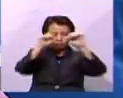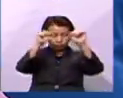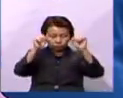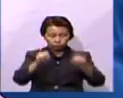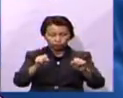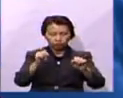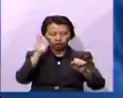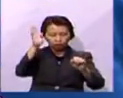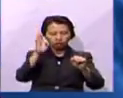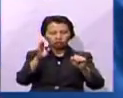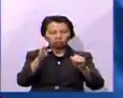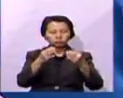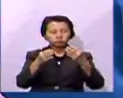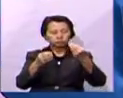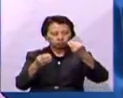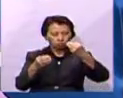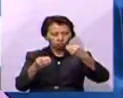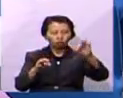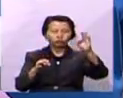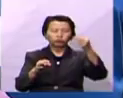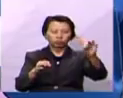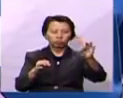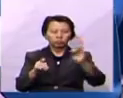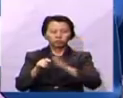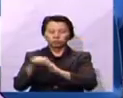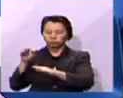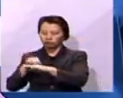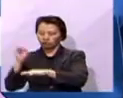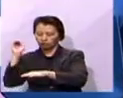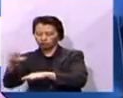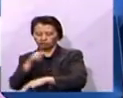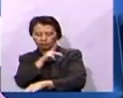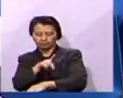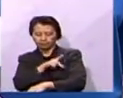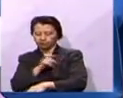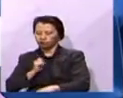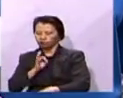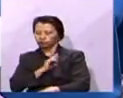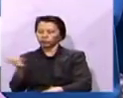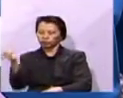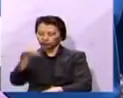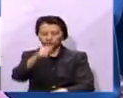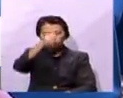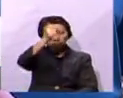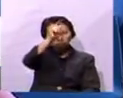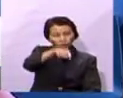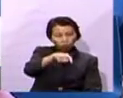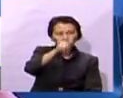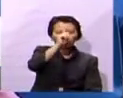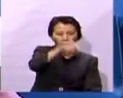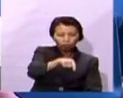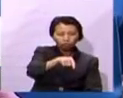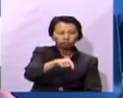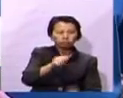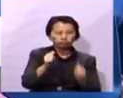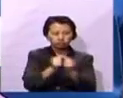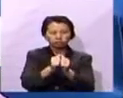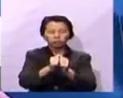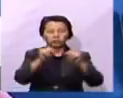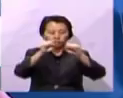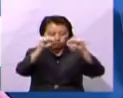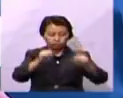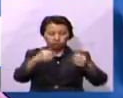manual off dan kita terpaksa hantar kita punya personal staff untuk buat switching lah untuk on balik. Tapi sekarang ni dengan ada sistem baru